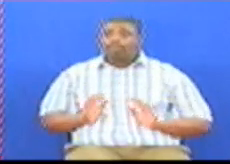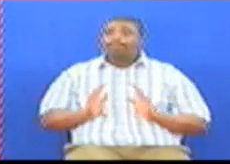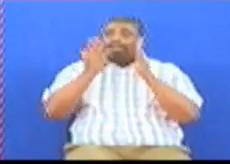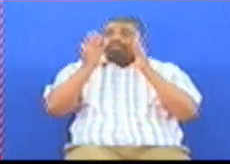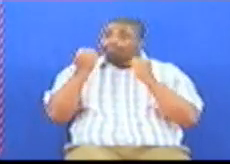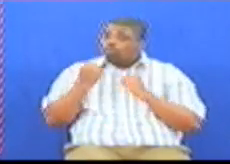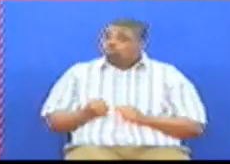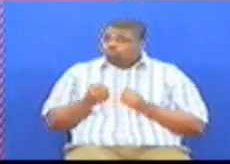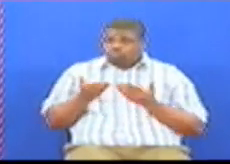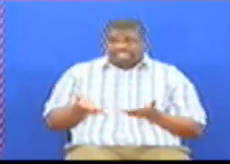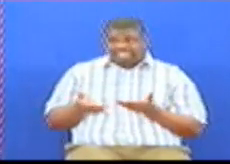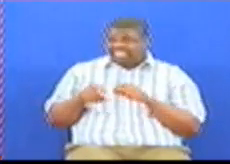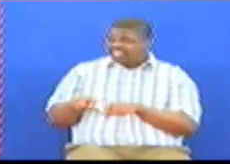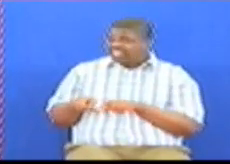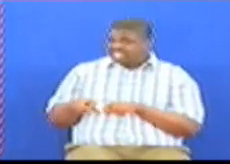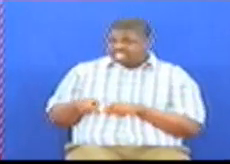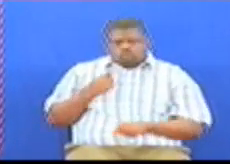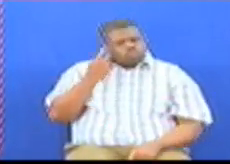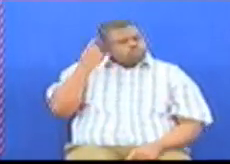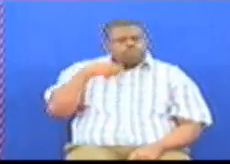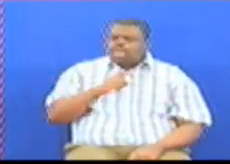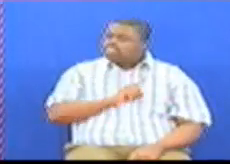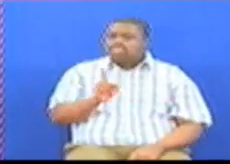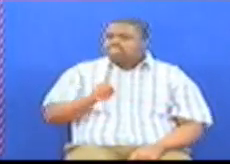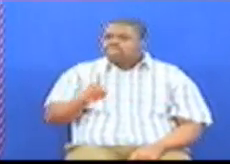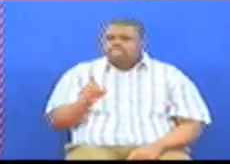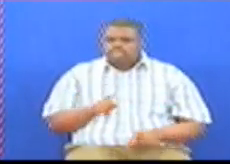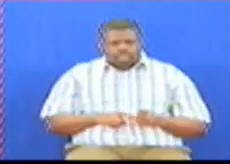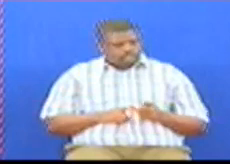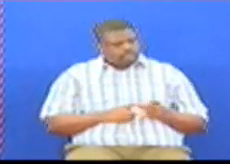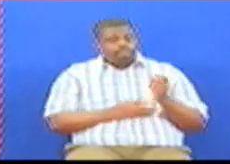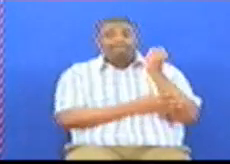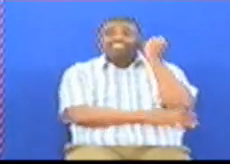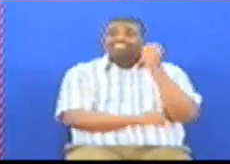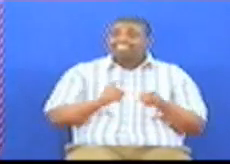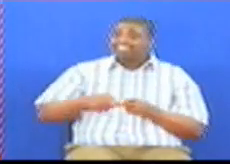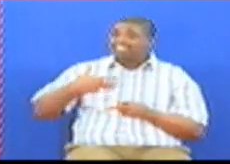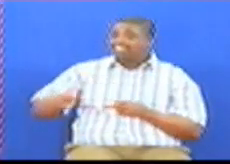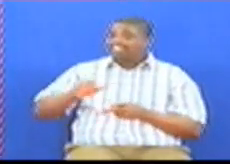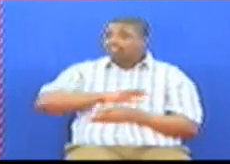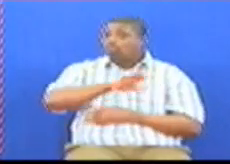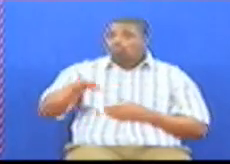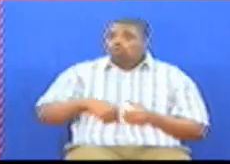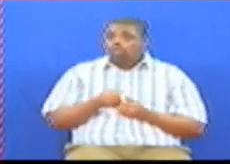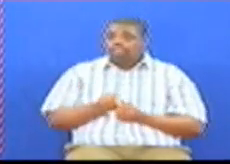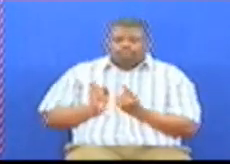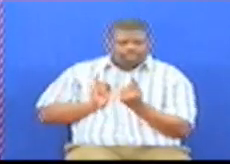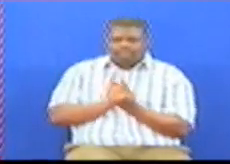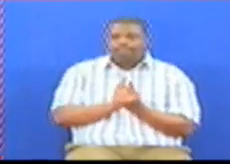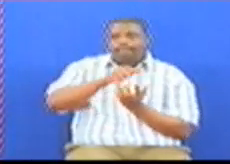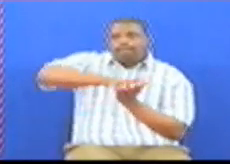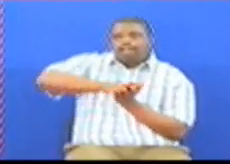magumu na hii haina ujanja. Na ukiangalia maskini na tajiri huwa tunakutana mahali pamoja. Baada ya maelezo